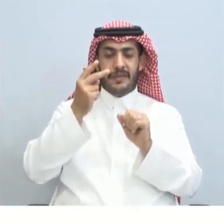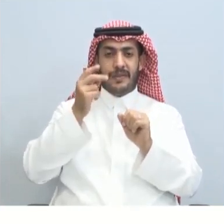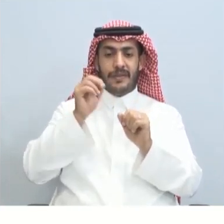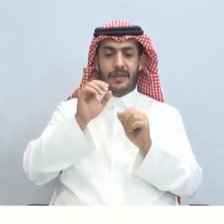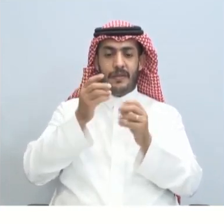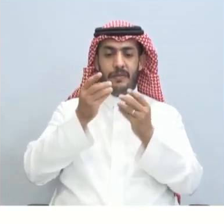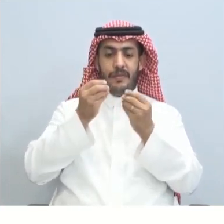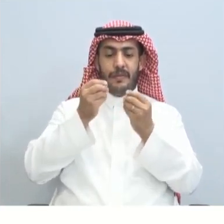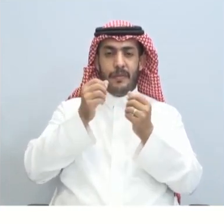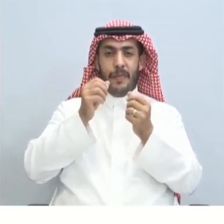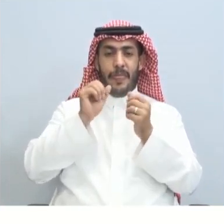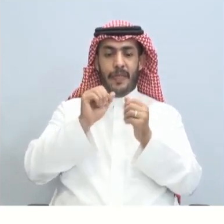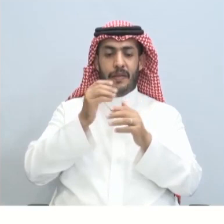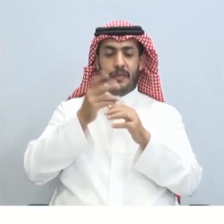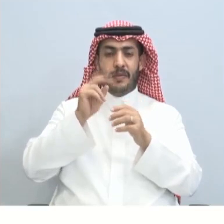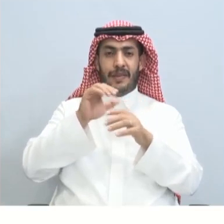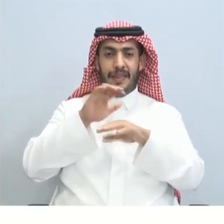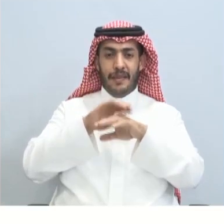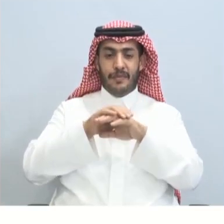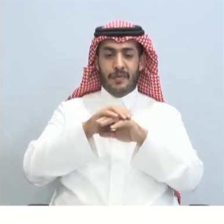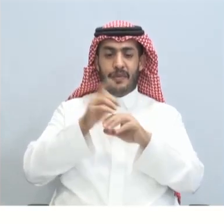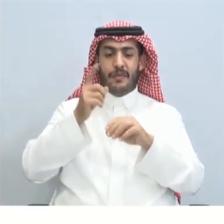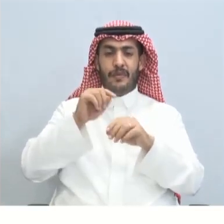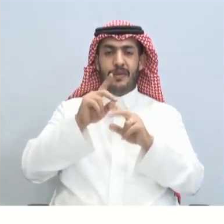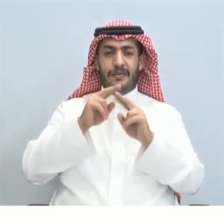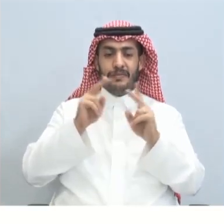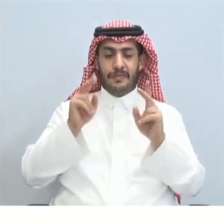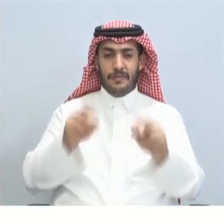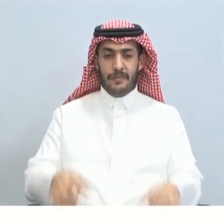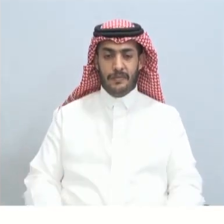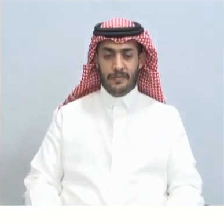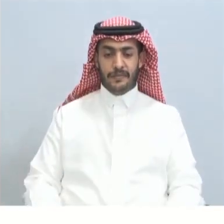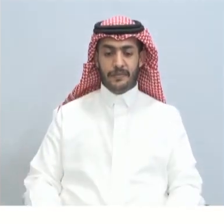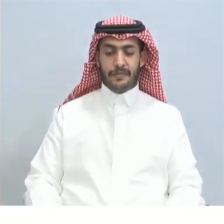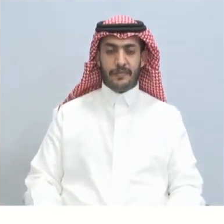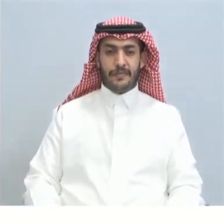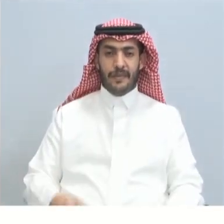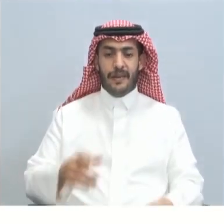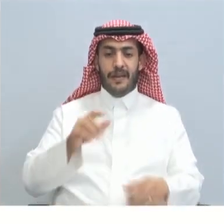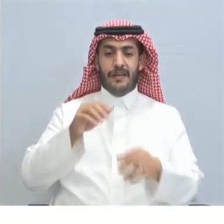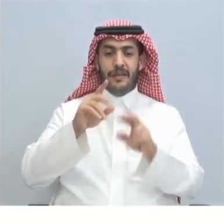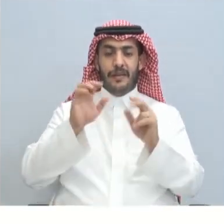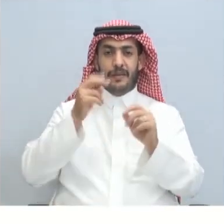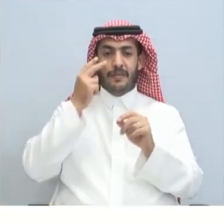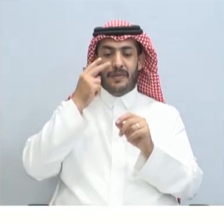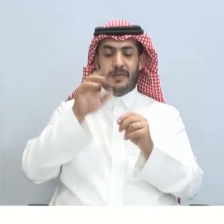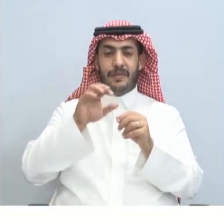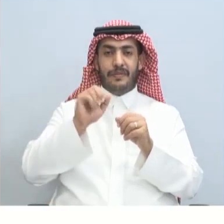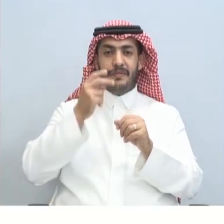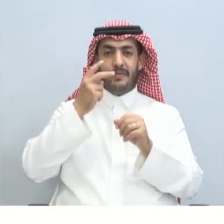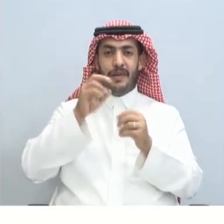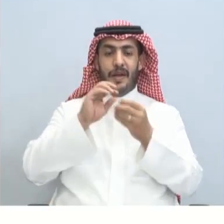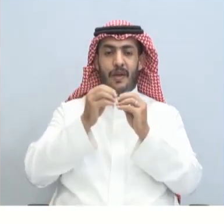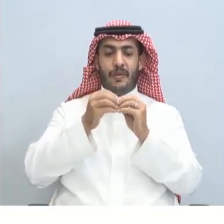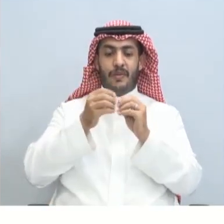للمعادن من خلال خواص بصريه وخواص تماسك وخواص اخرى في الخواص البصريه تطرقنا